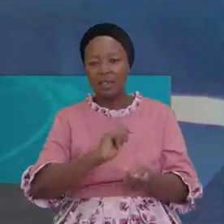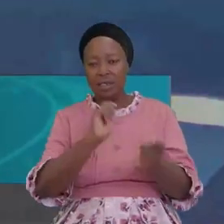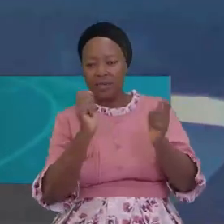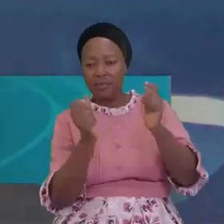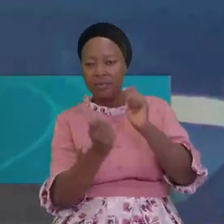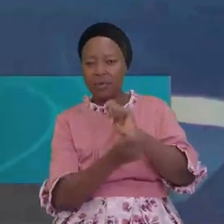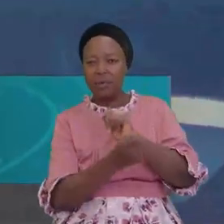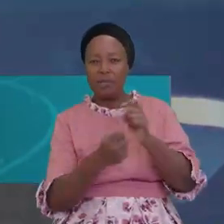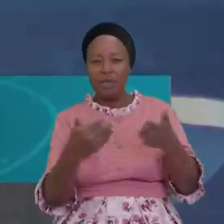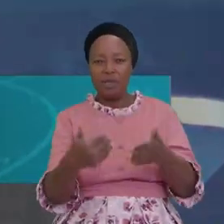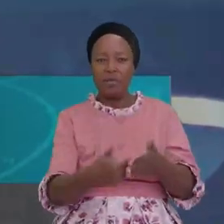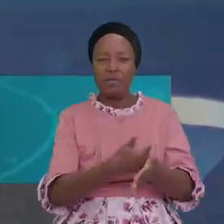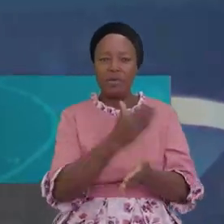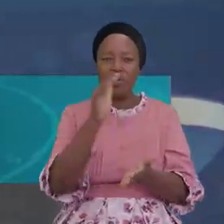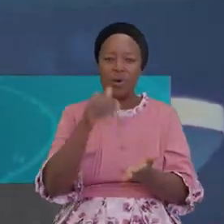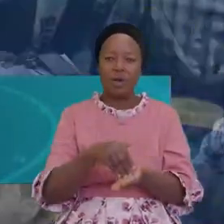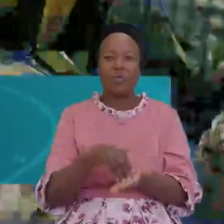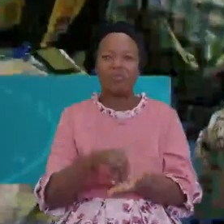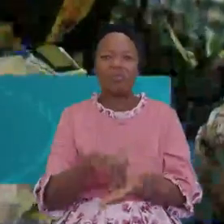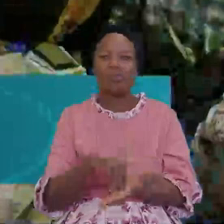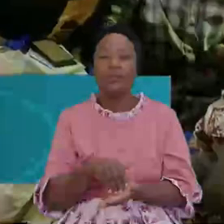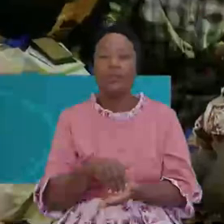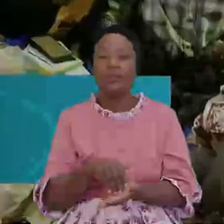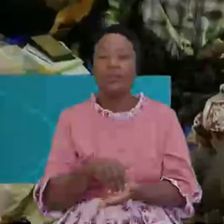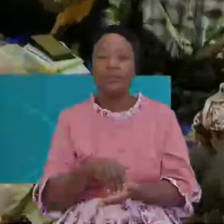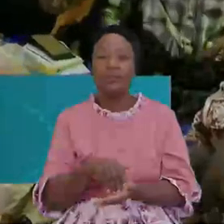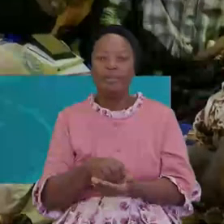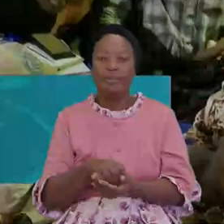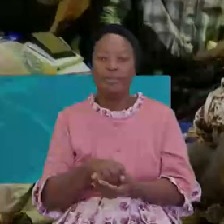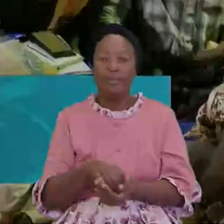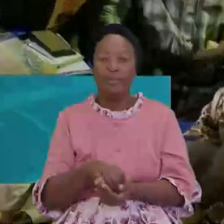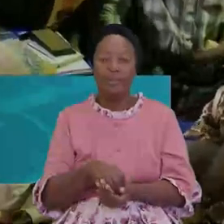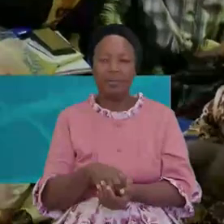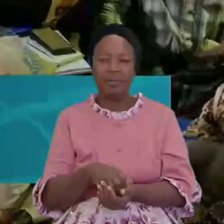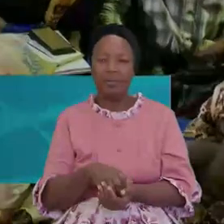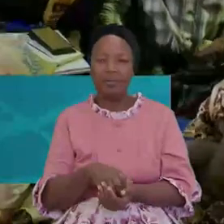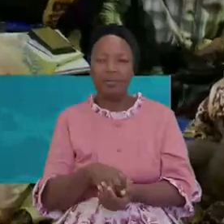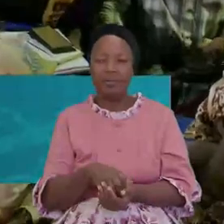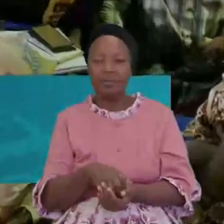abondante et le renouvellement de transformation.